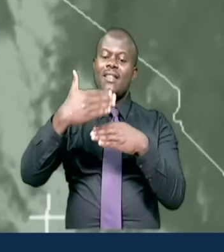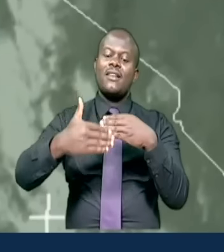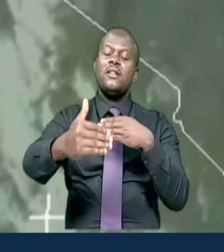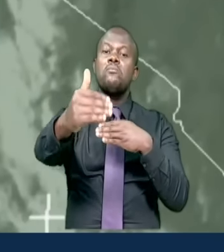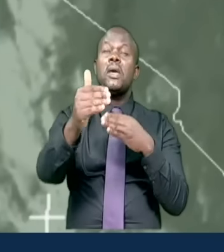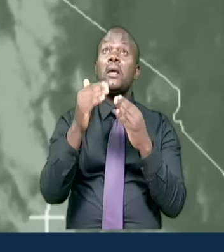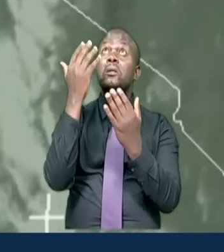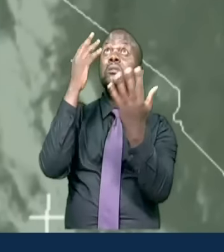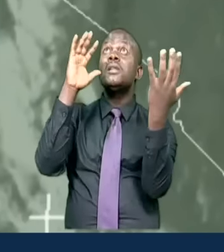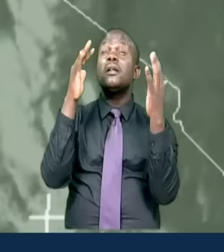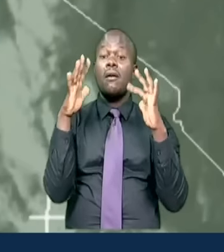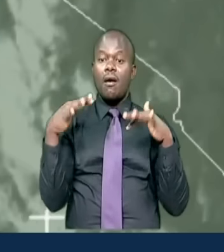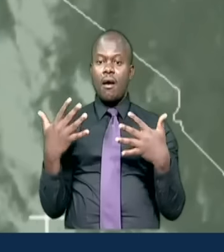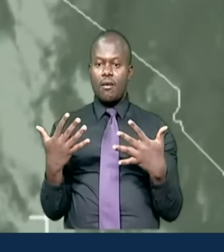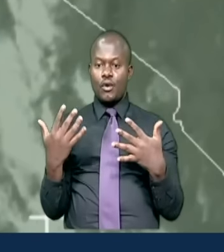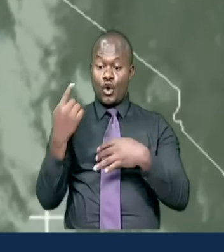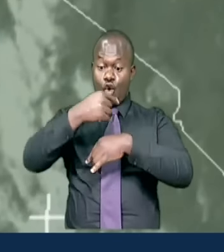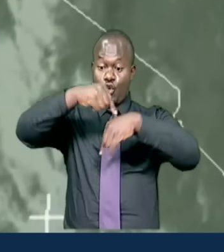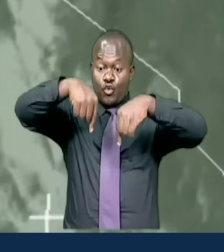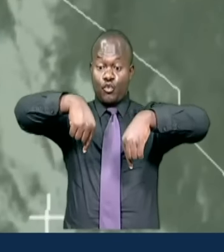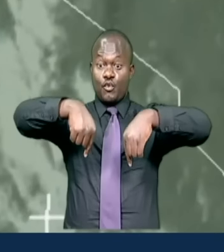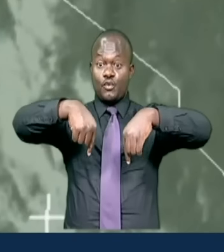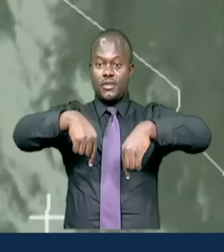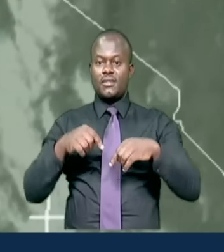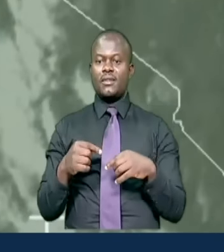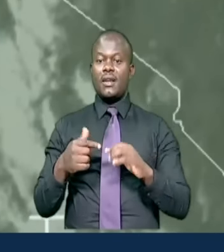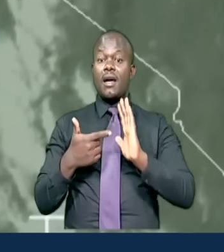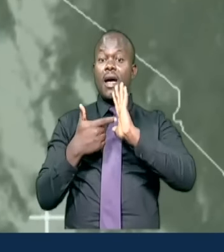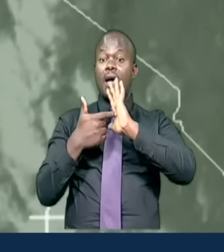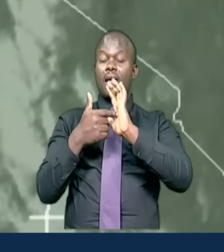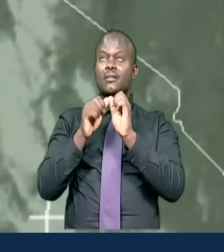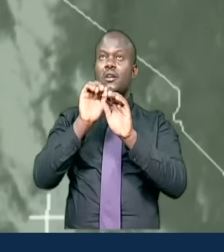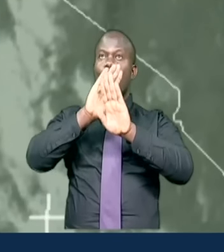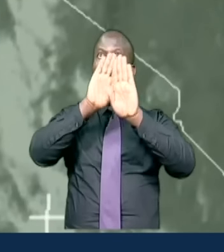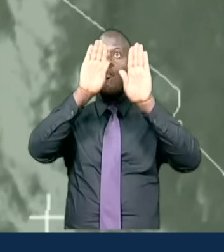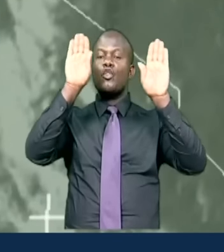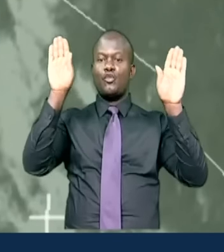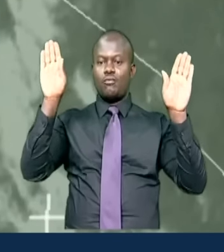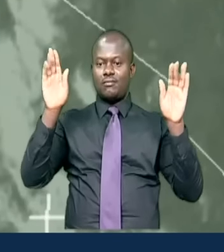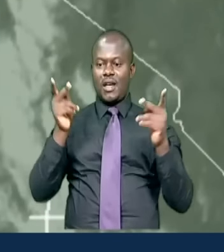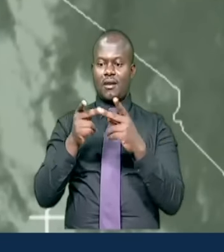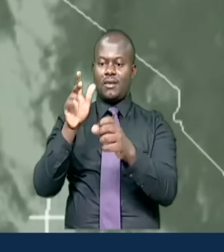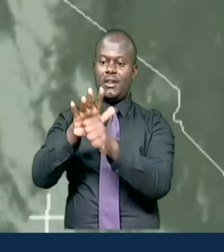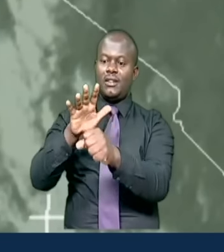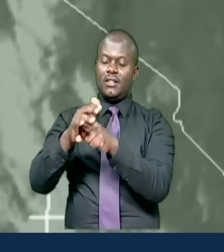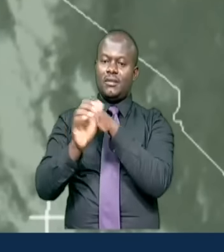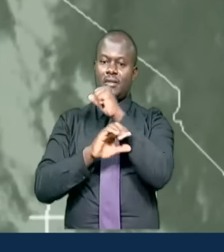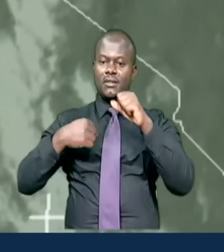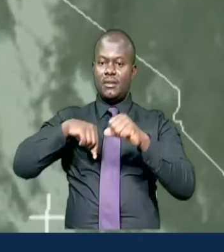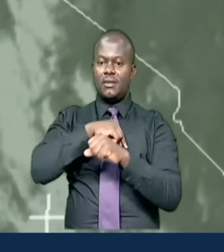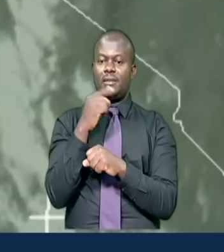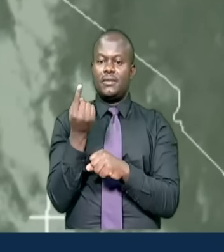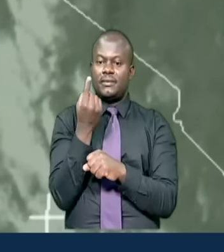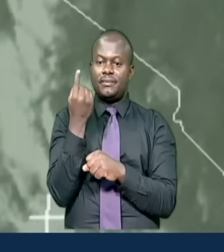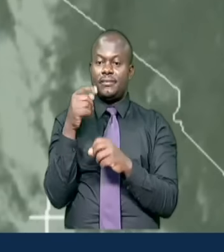giteganyijwe uyu munsi rero mu kirere cy'u Rwanda haranzwe n'ibihe by'umucyo mu bice byinshi by'igihugu cyacu uretse mu bice